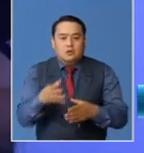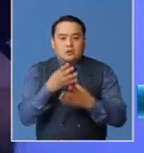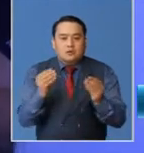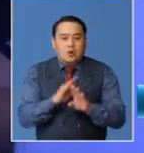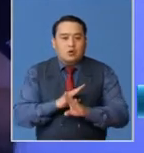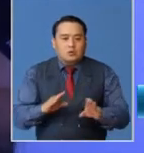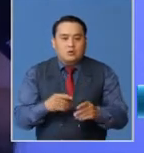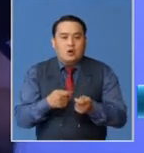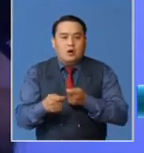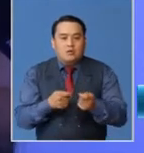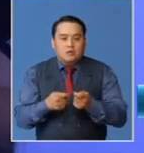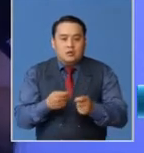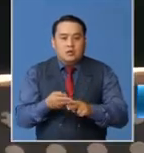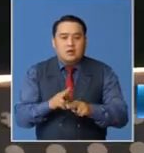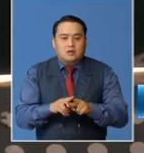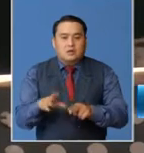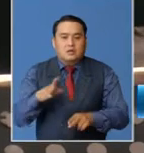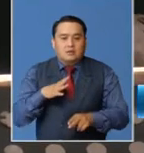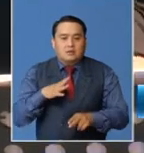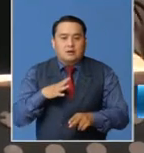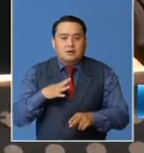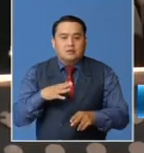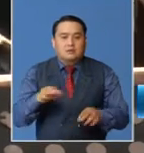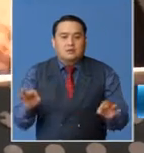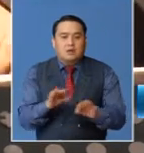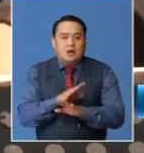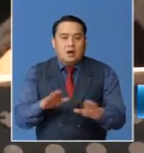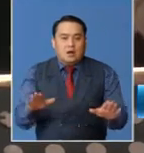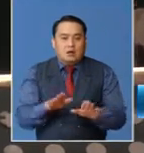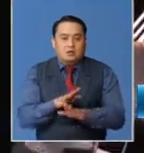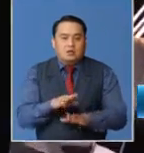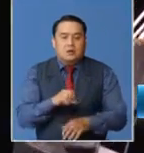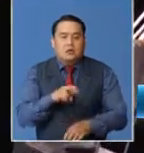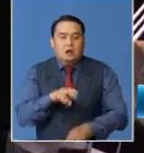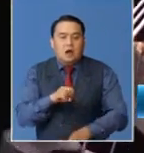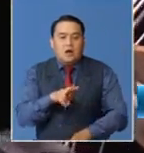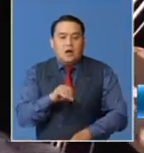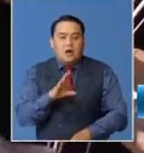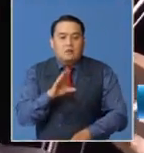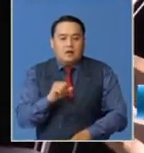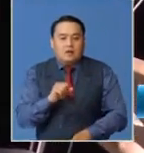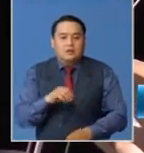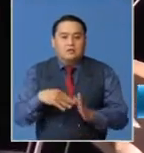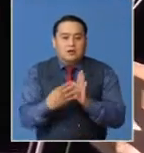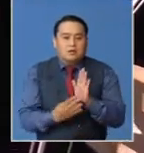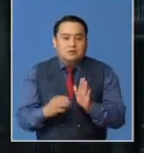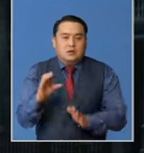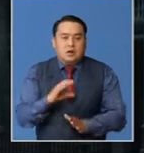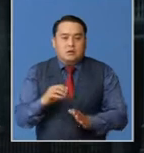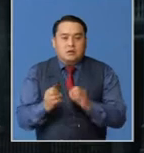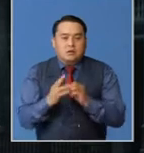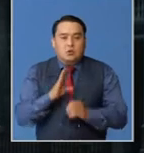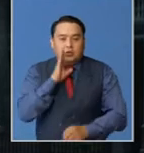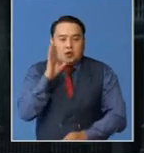юных талдыкурганцев. Для них астанчане подготовили сказку «Снежная королева». Она пройдет 19 сентября в 11 часов